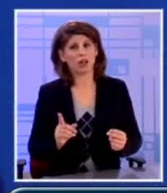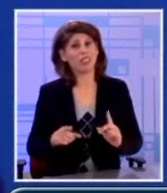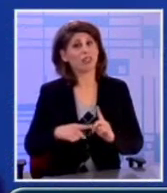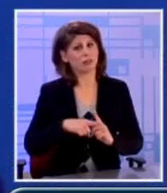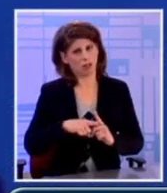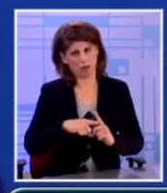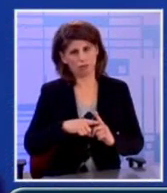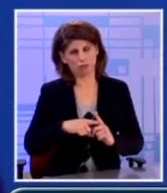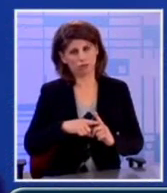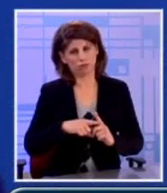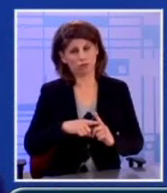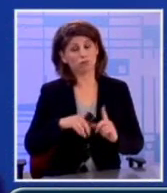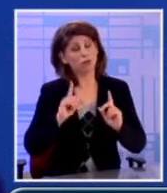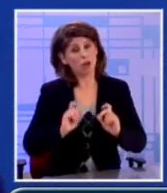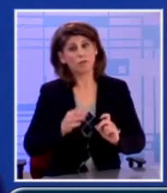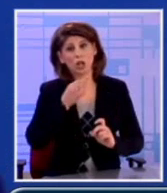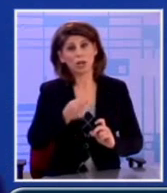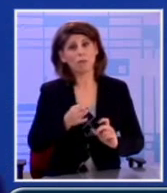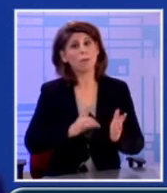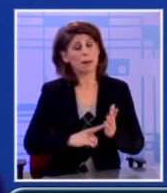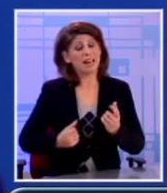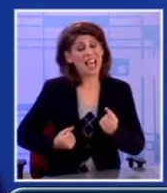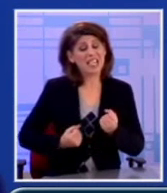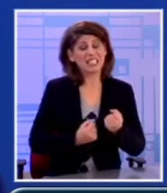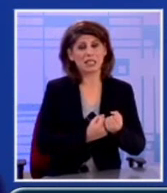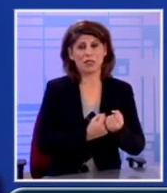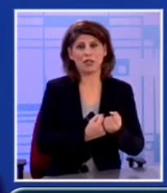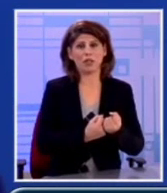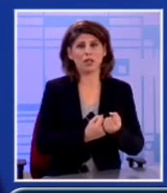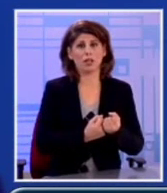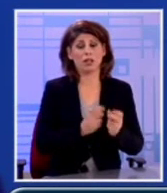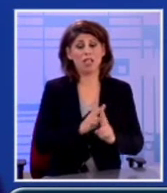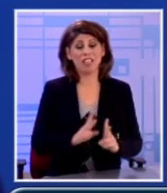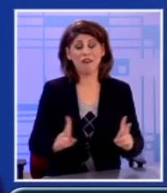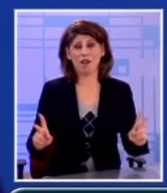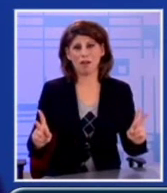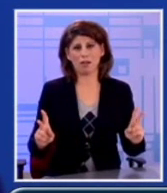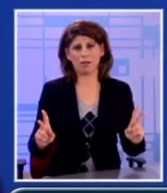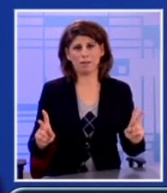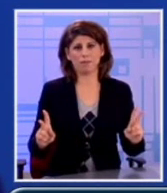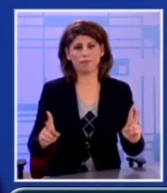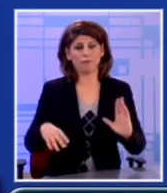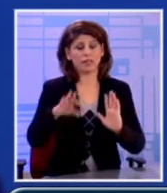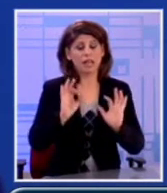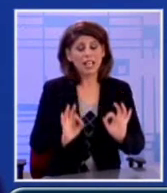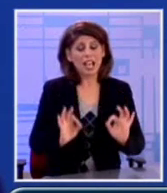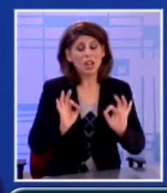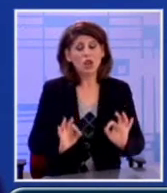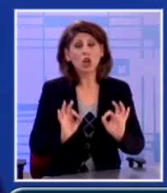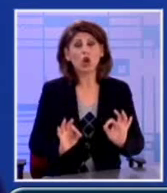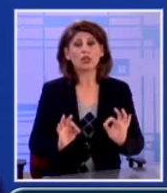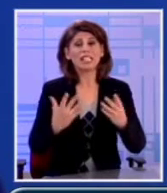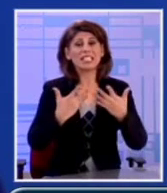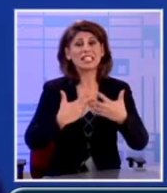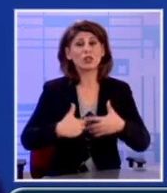θετικά. Οφείλω να πω ότι πρέπει να ενισχυθεί η διαφάνεια και η κανονικότητα στη λειτουργία